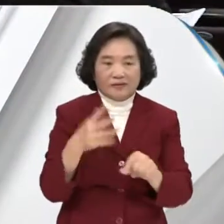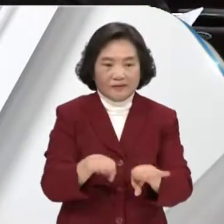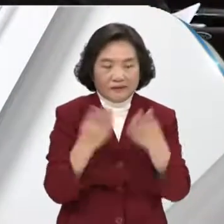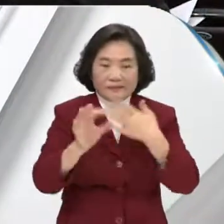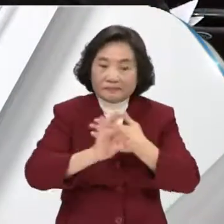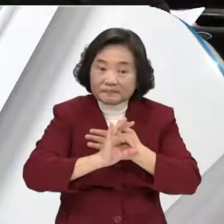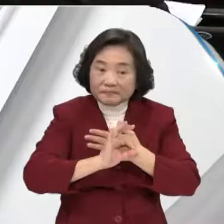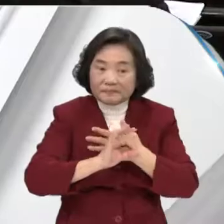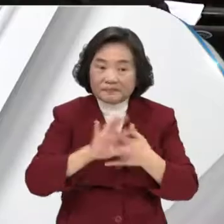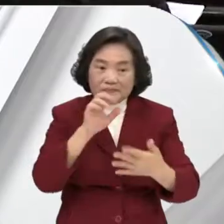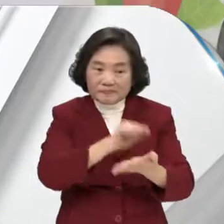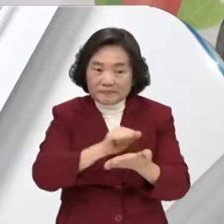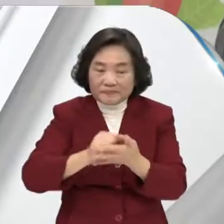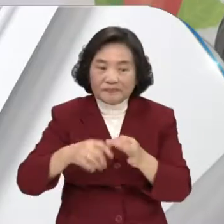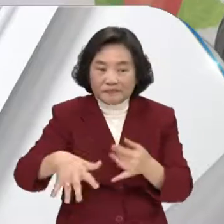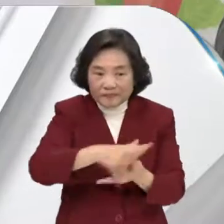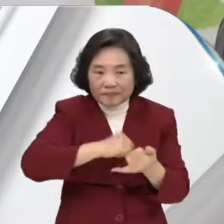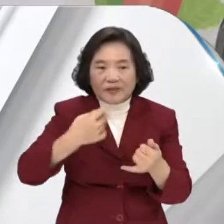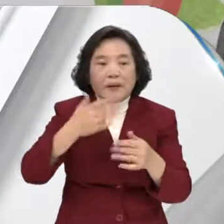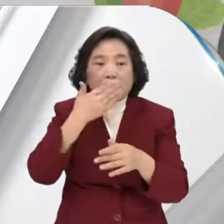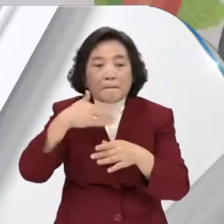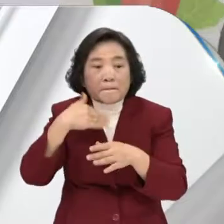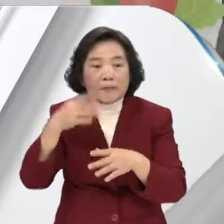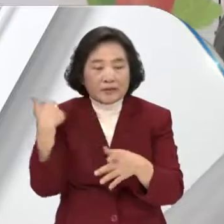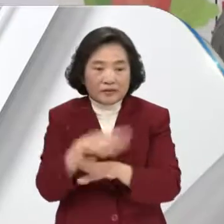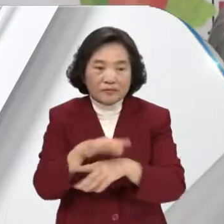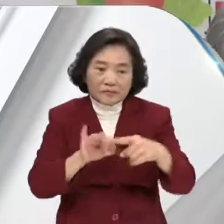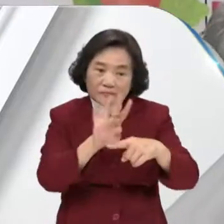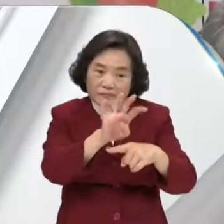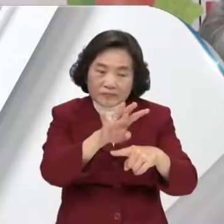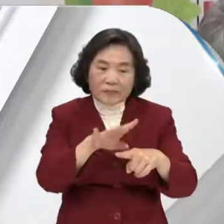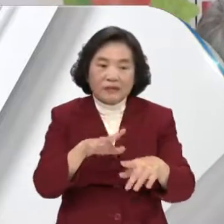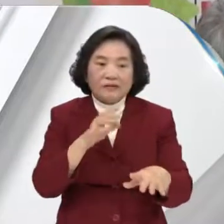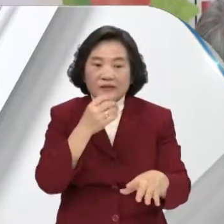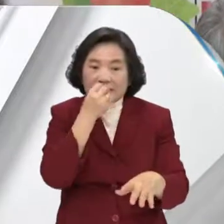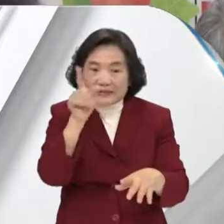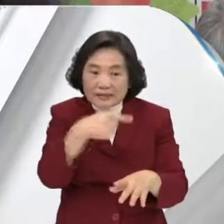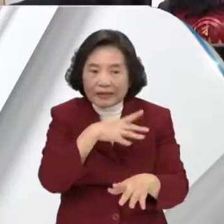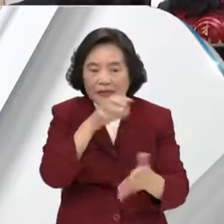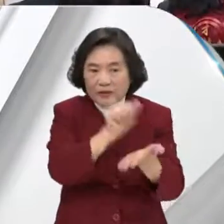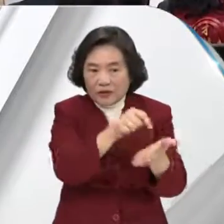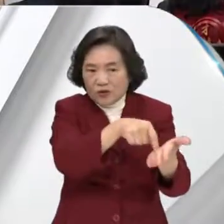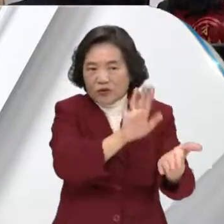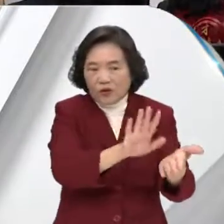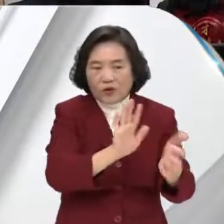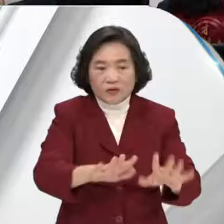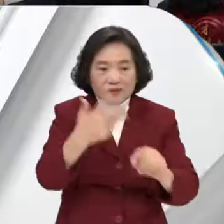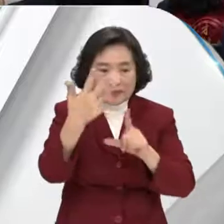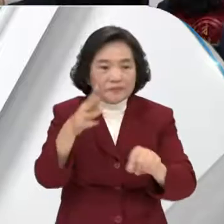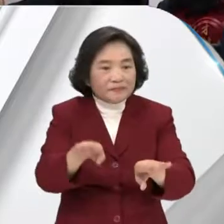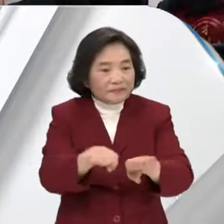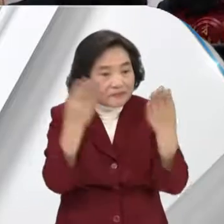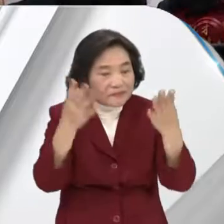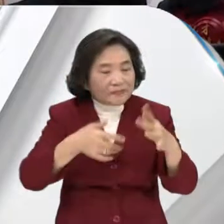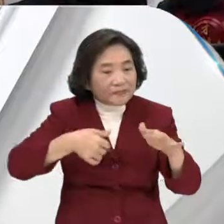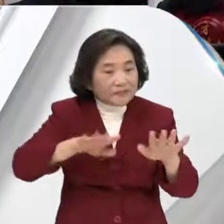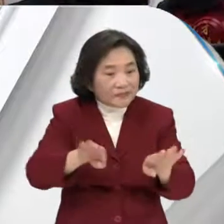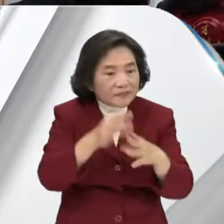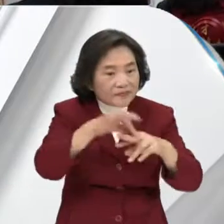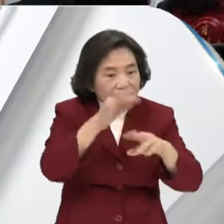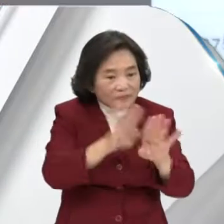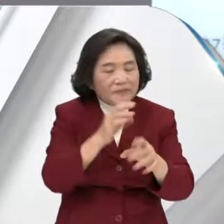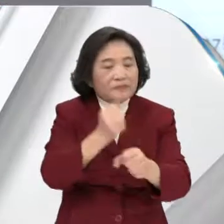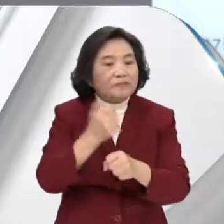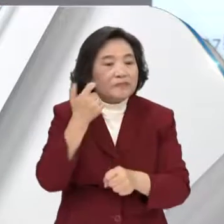期盼空太多全台湾同澎湖县，已经有44%的食材登陆。今年半年开始加入离岛金门、